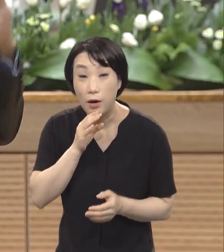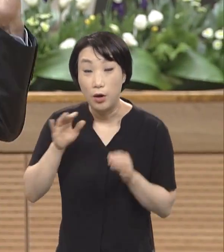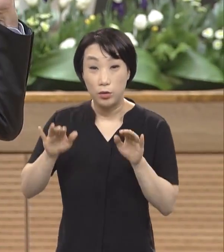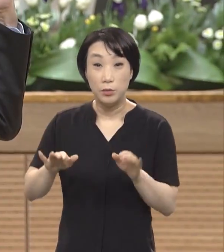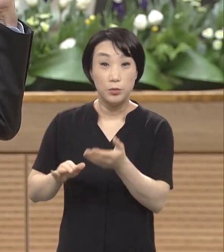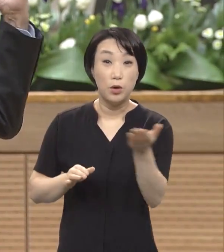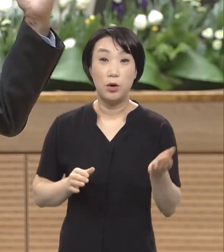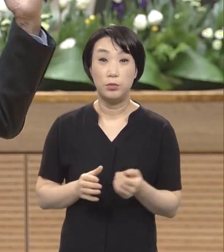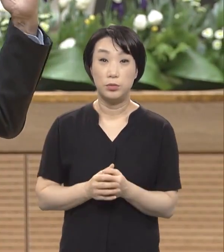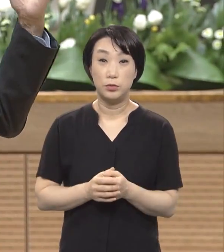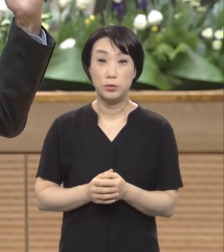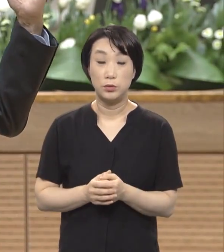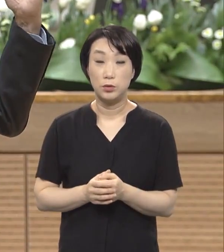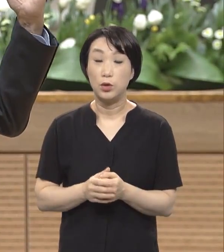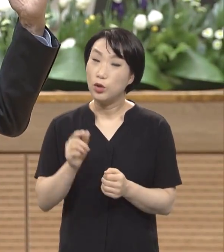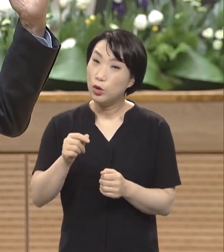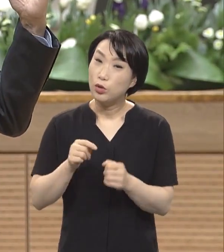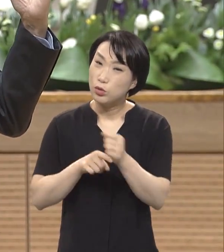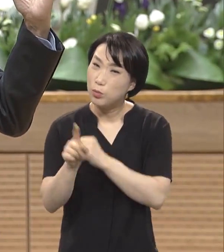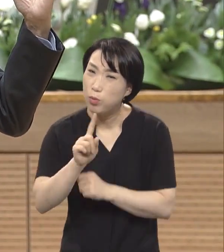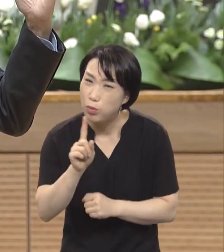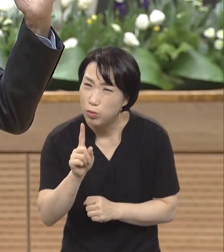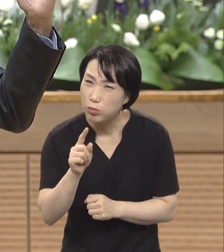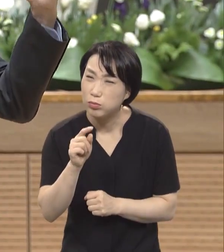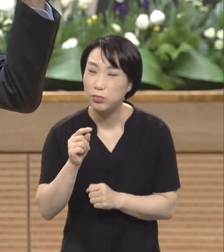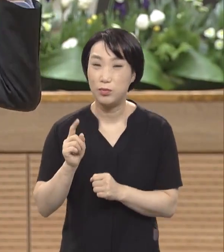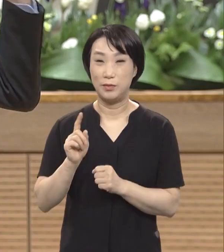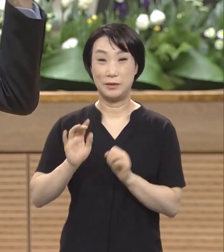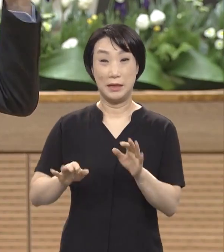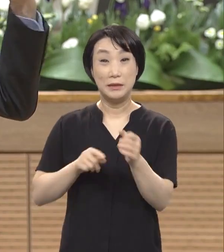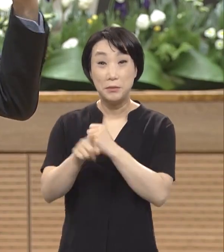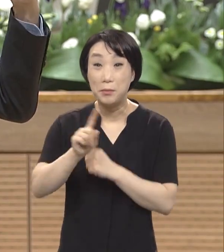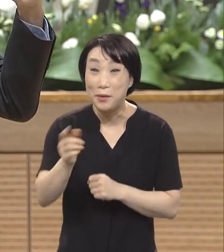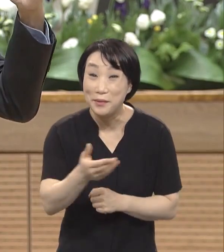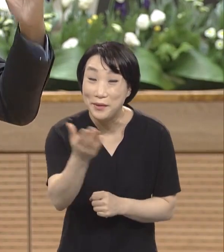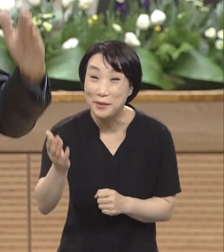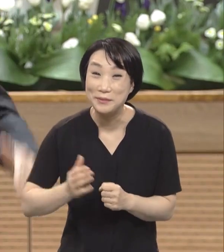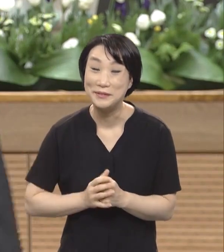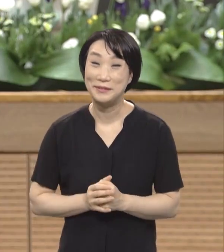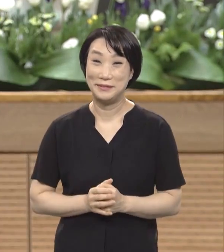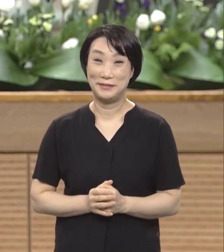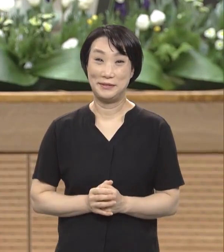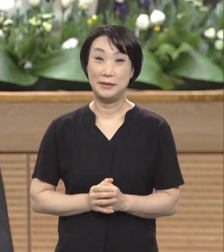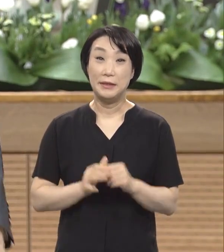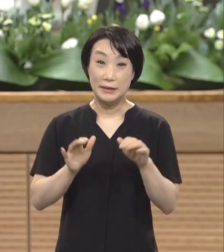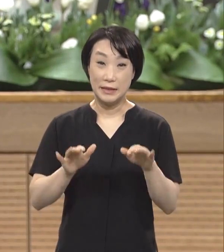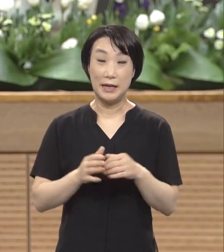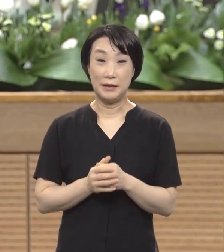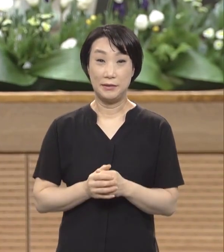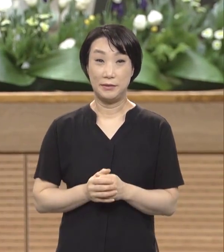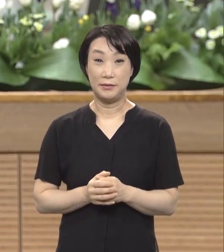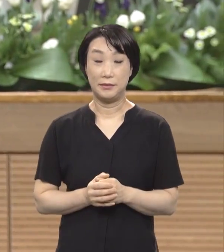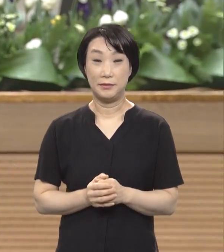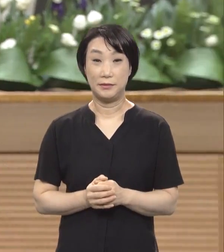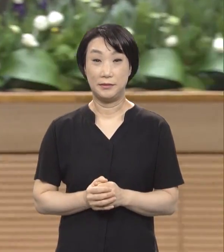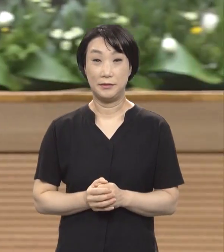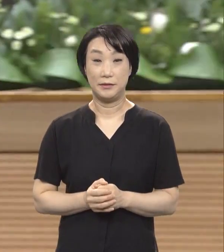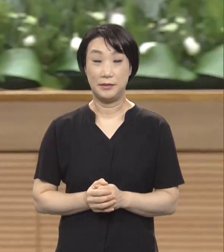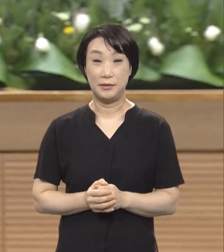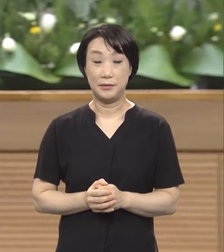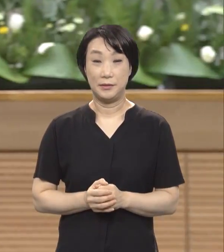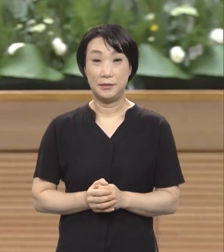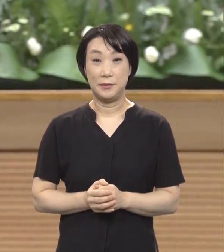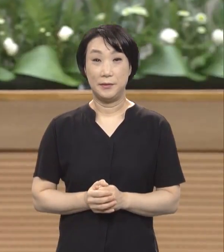그럼 이것이 무슨 얘기냐, 무슨 말씀이냐 할 때,